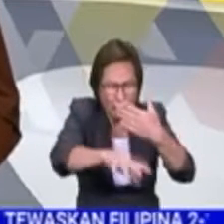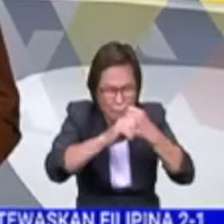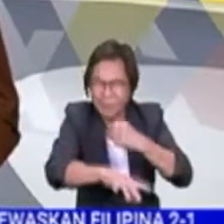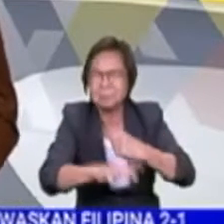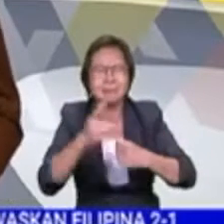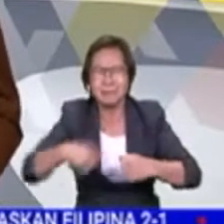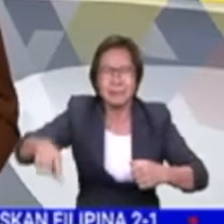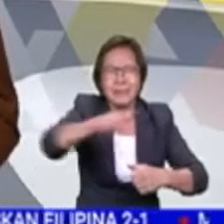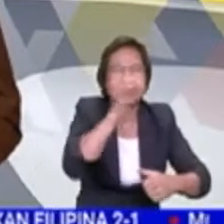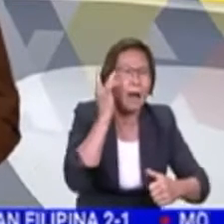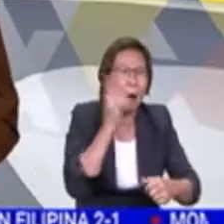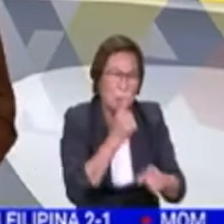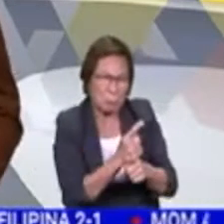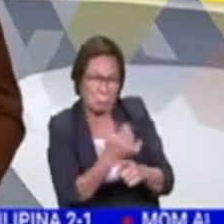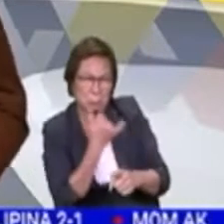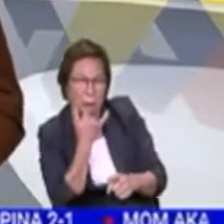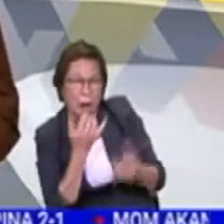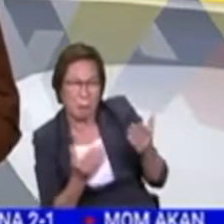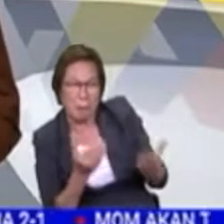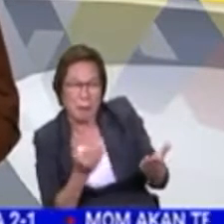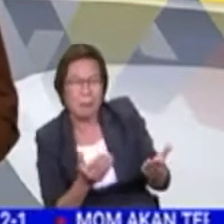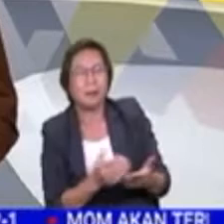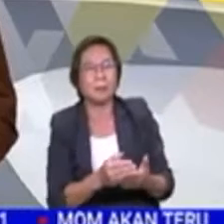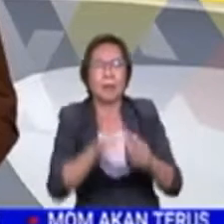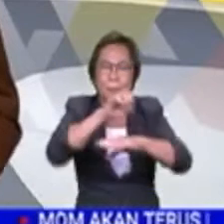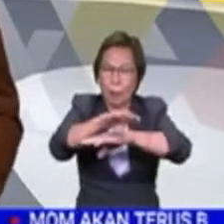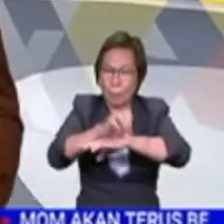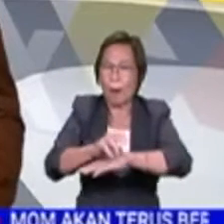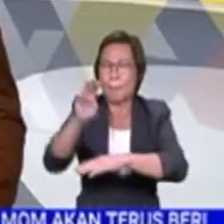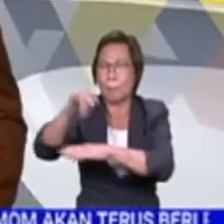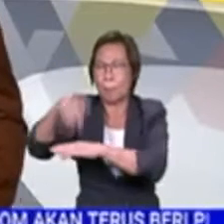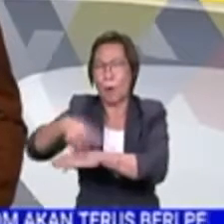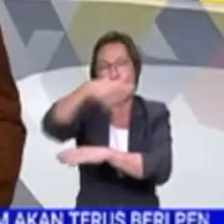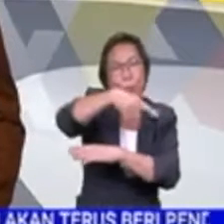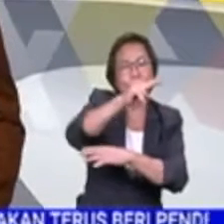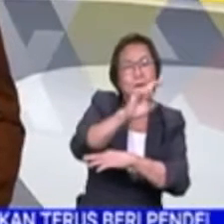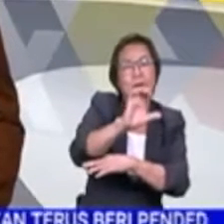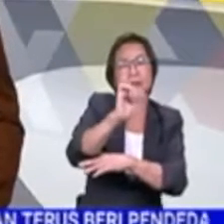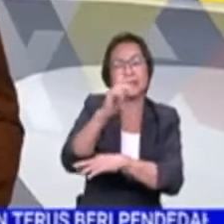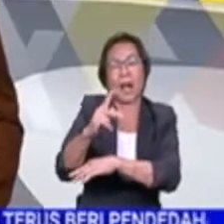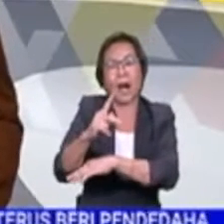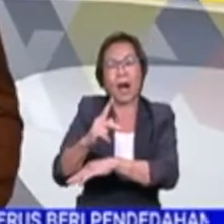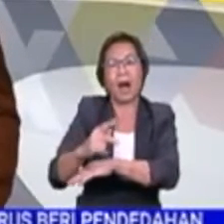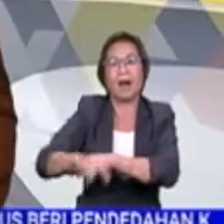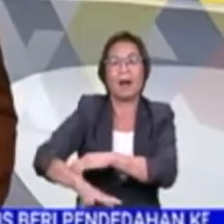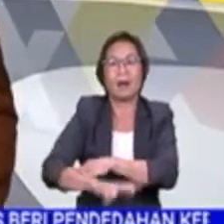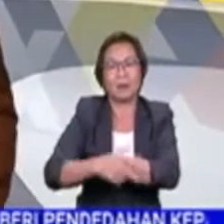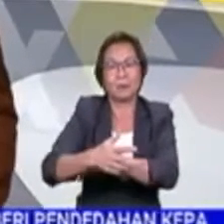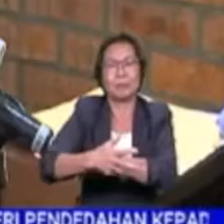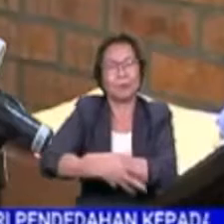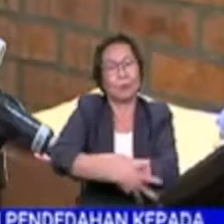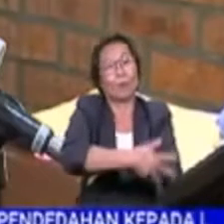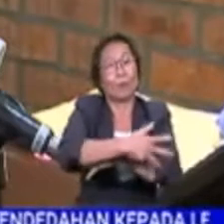tidak diketahui kesahihannya. Demikian nasihat yang diutarakan Ahli Parlimen Puncak Borneo, Dato' Willy Mongin.